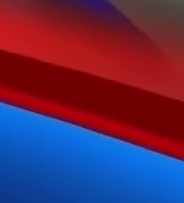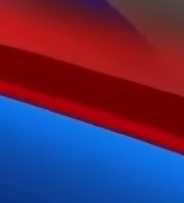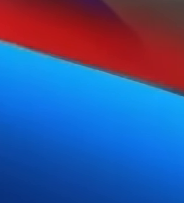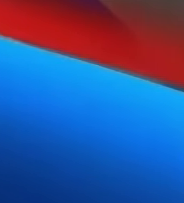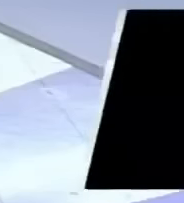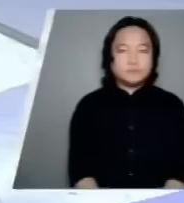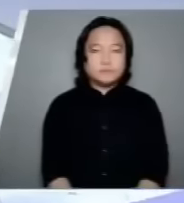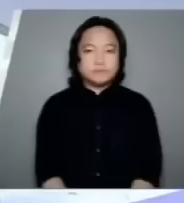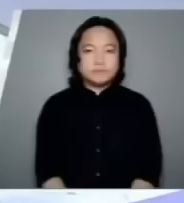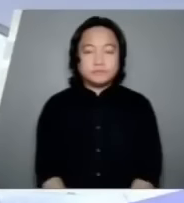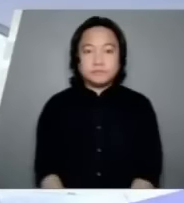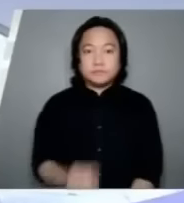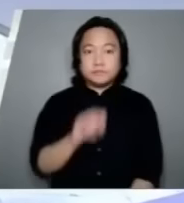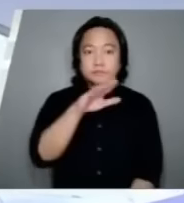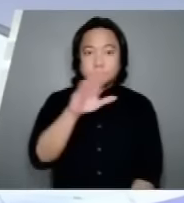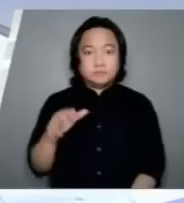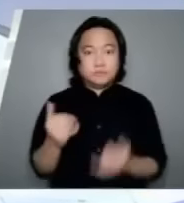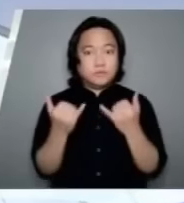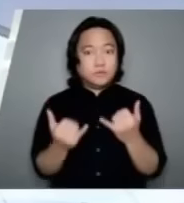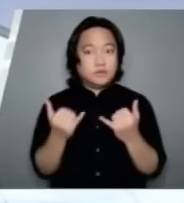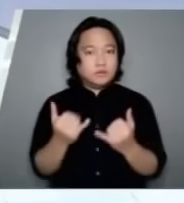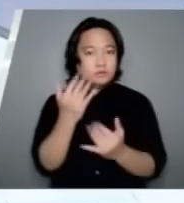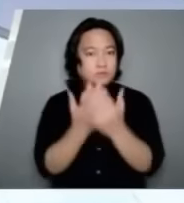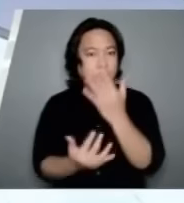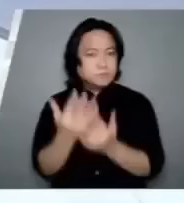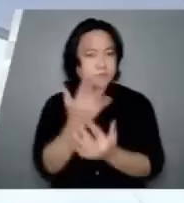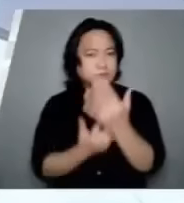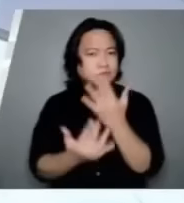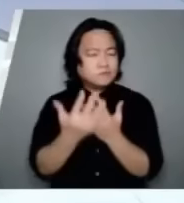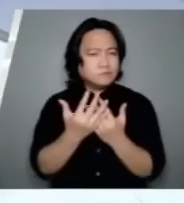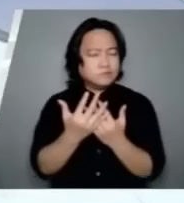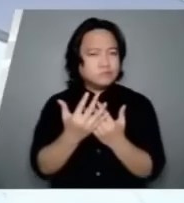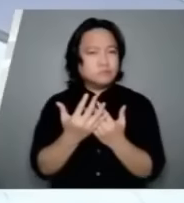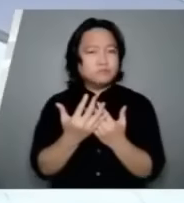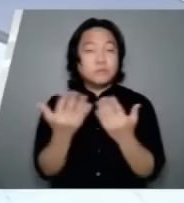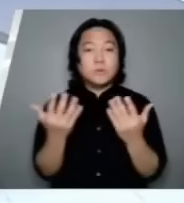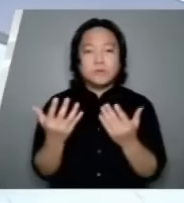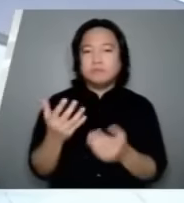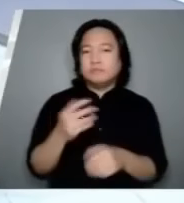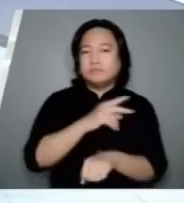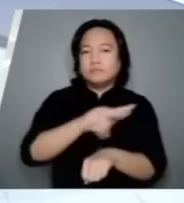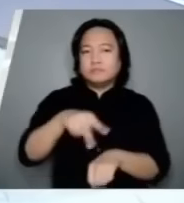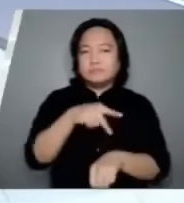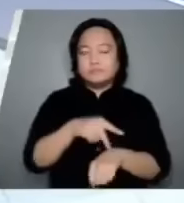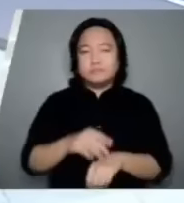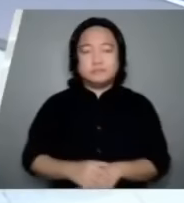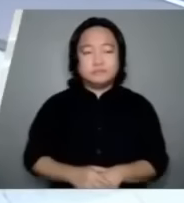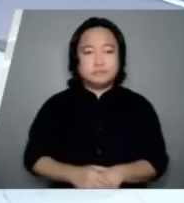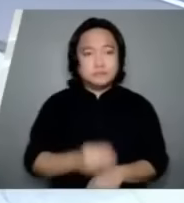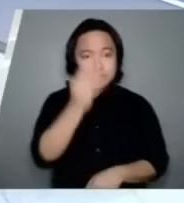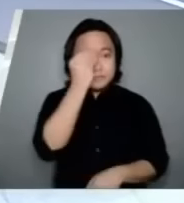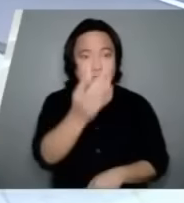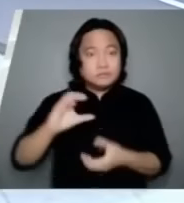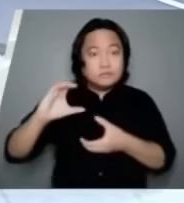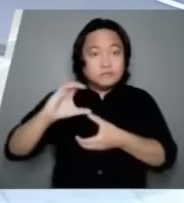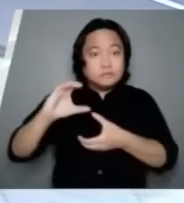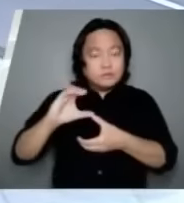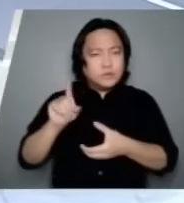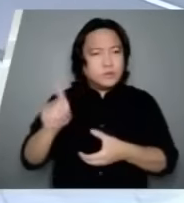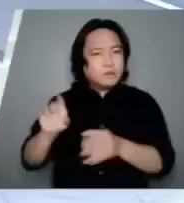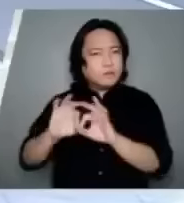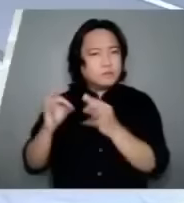Igan, gabi-gabi na sunog na naman ang sumiklab sa iba't ibang bahagi ng bansa. Sa Caloocan, hindi lang nasunugan ang isang pamilya, namatayan pa